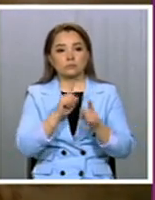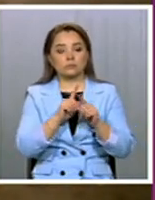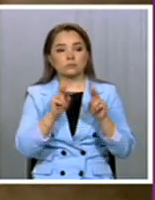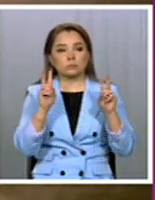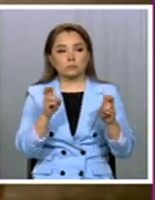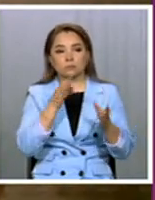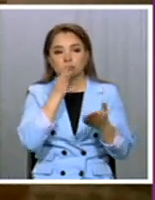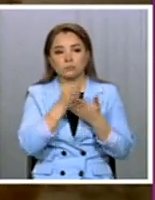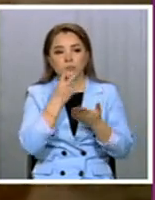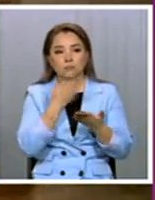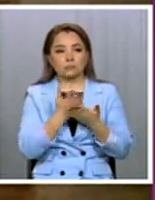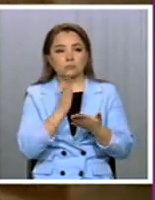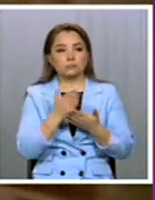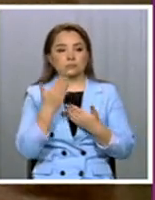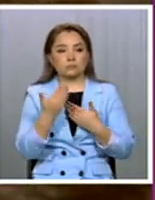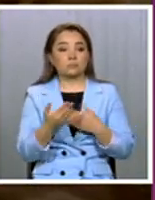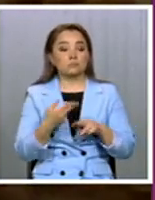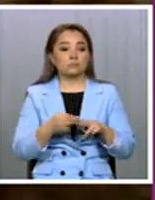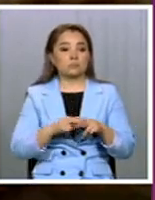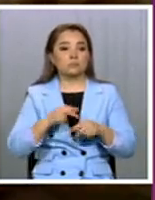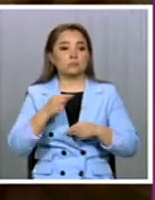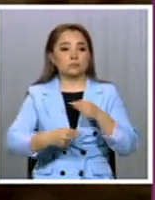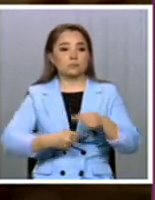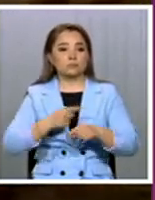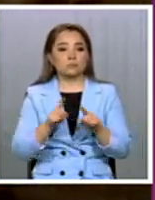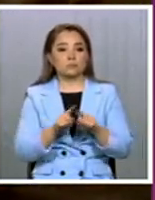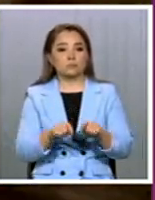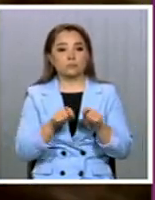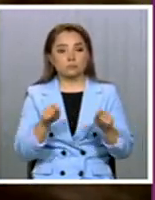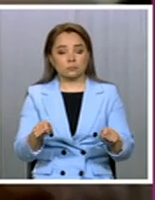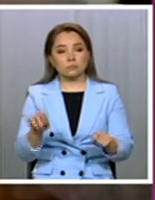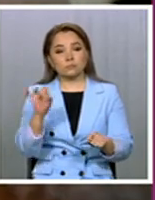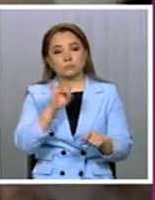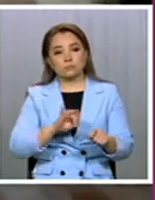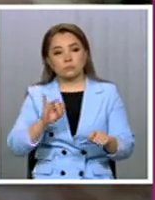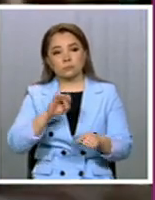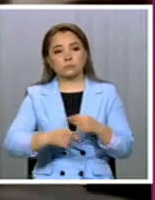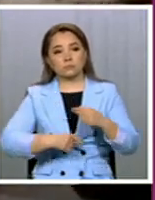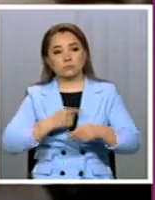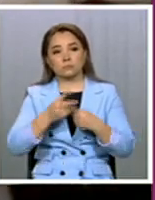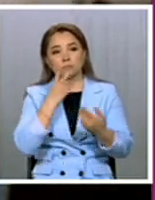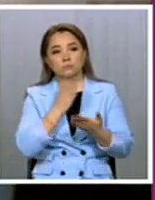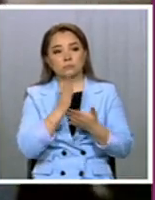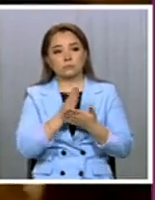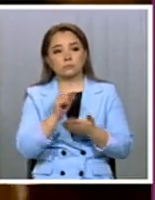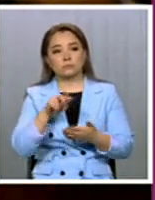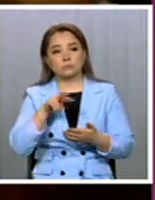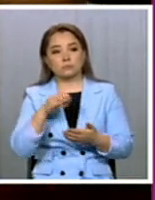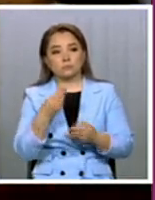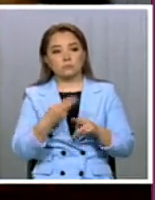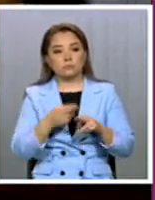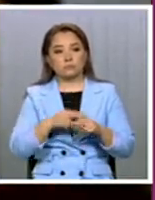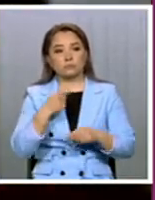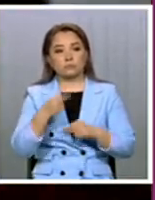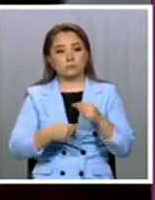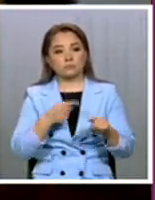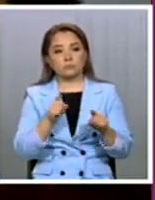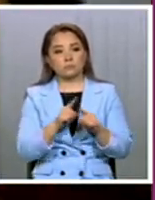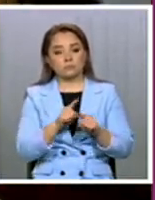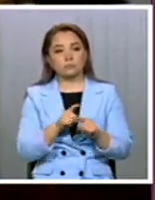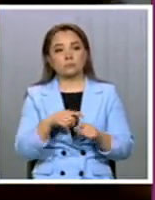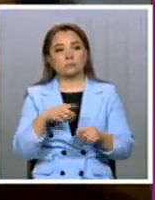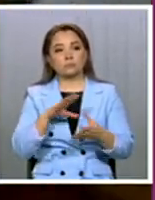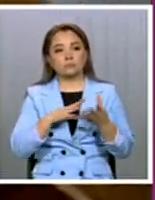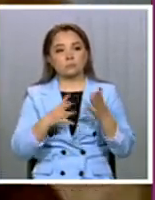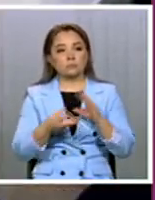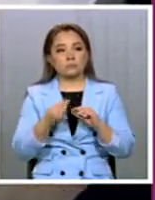екенін көрсетеді. Бұл дәстүрдің шығу тегін аңыз алашқа апарып тірейді. Алаш қартайған кезінде қолындағы бар малды төртке бөліп,